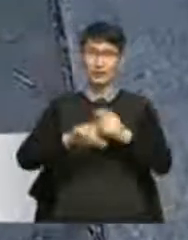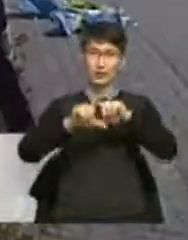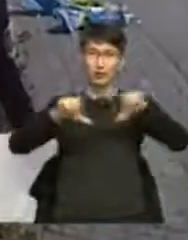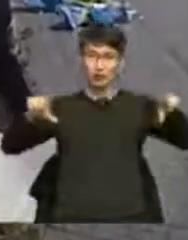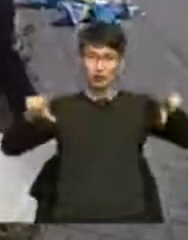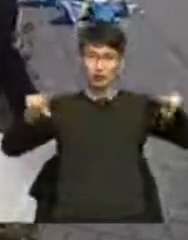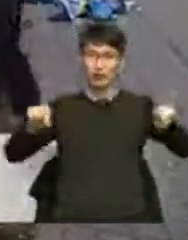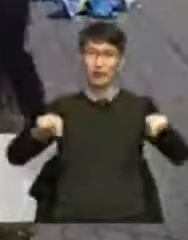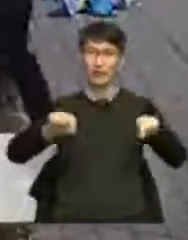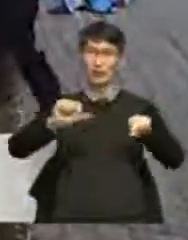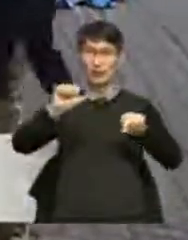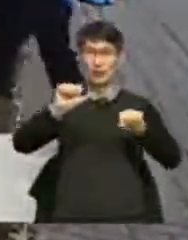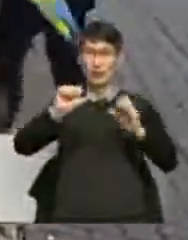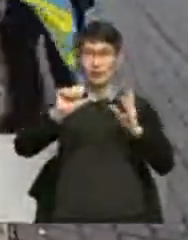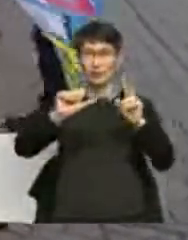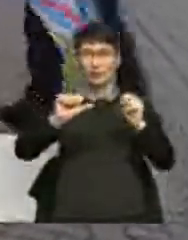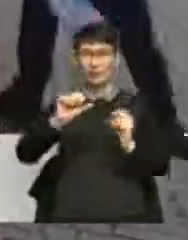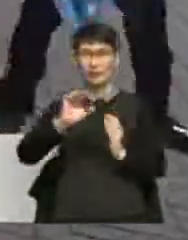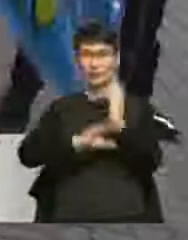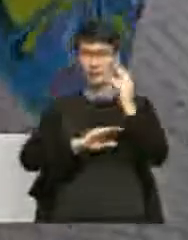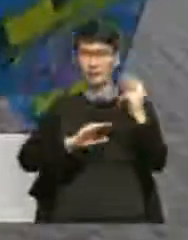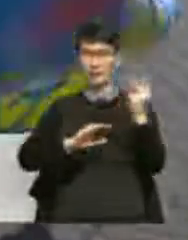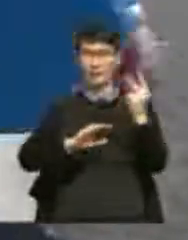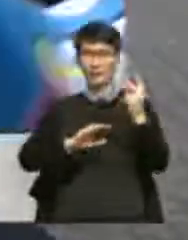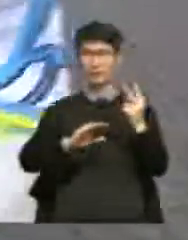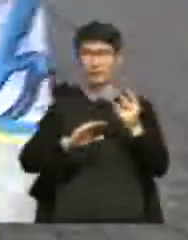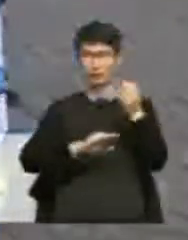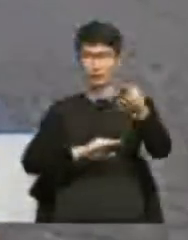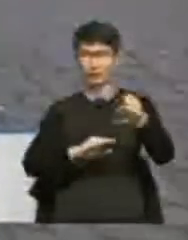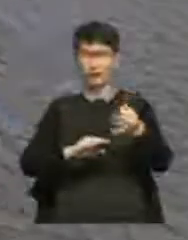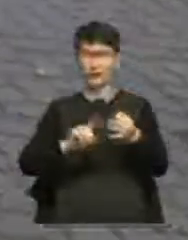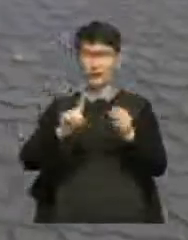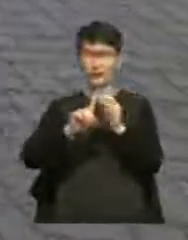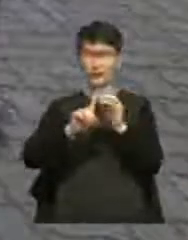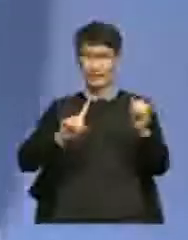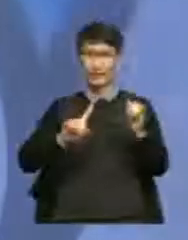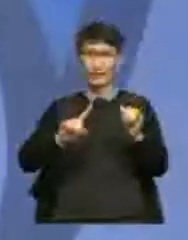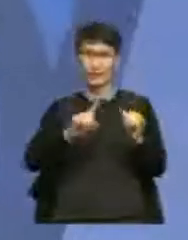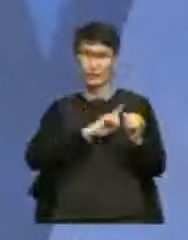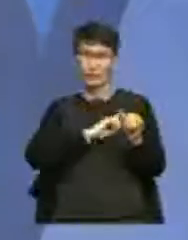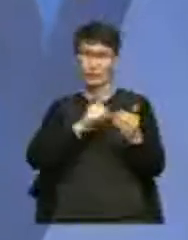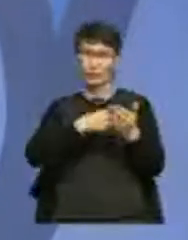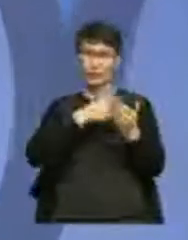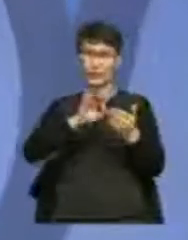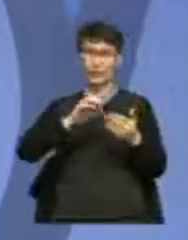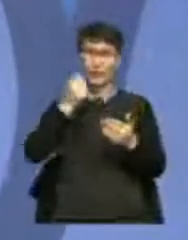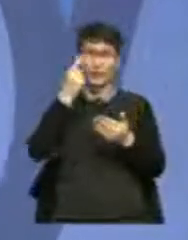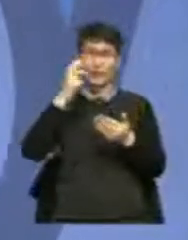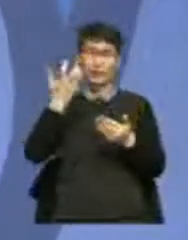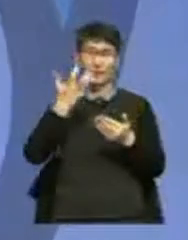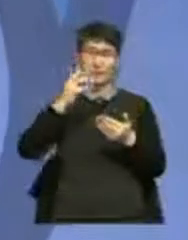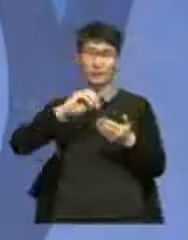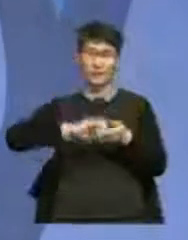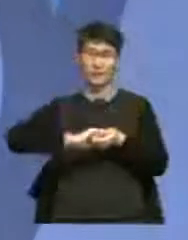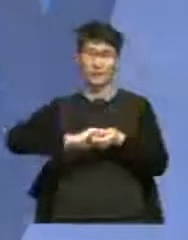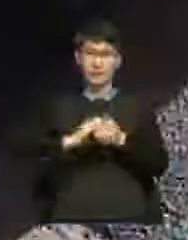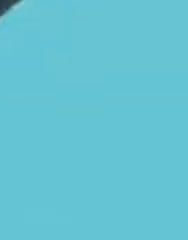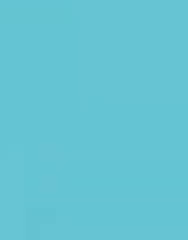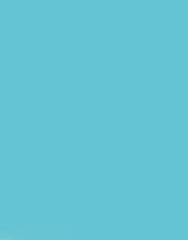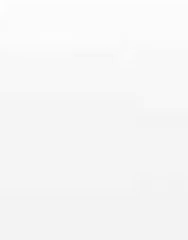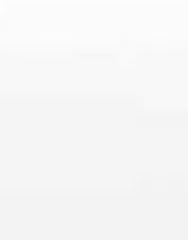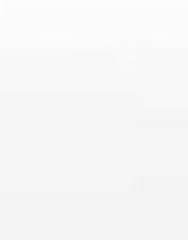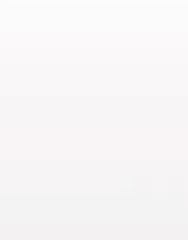경우 5제곱미터 이상이면 2천 원을 지급합니다. 또 1인당 받을 수 있는 최대 보상금은 월 80만 원입니다.